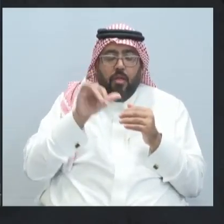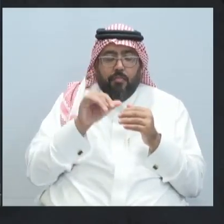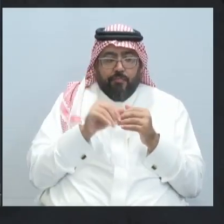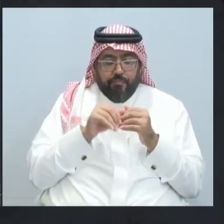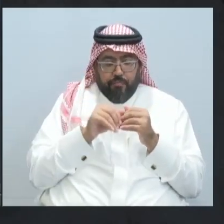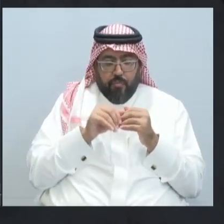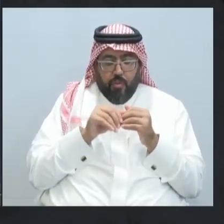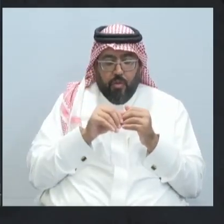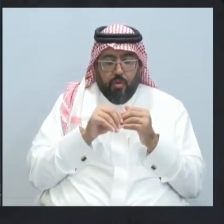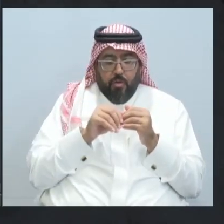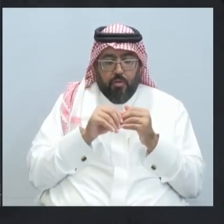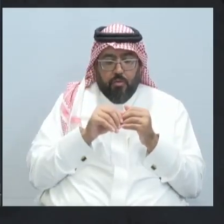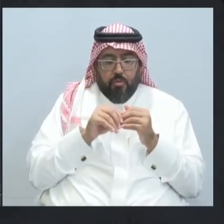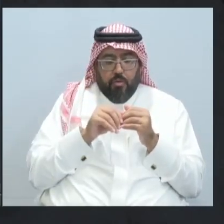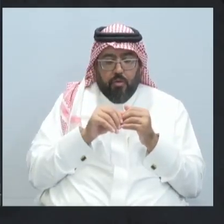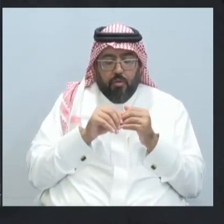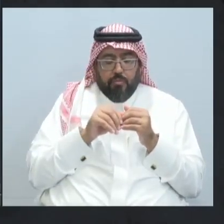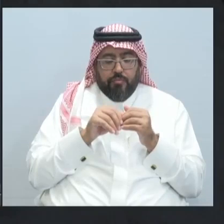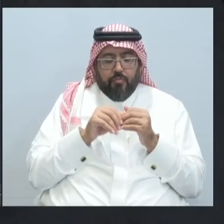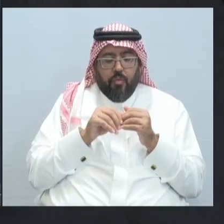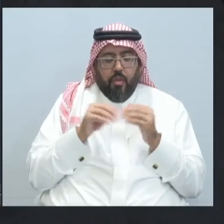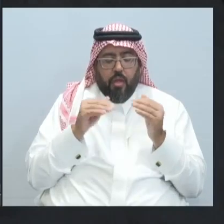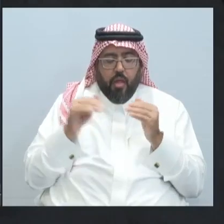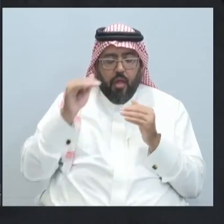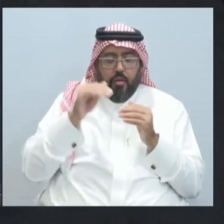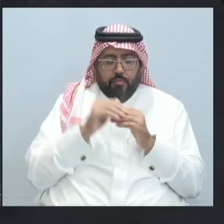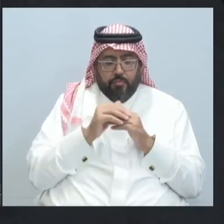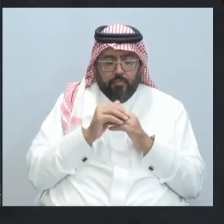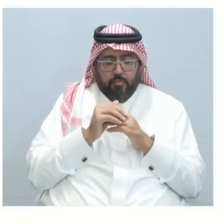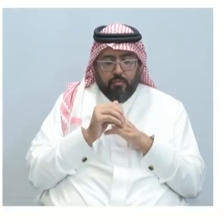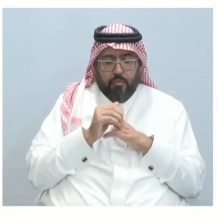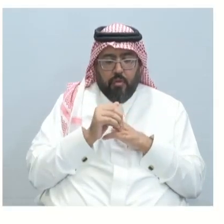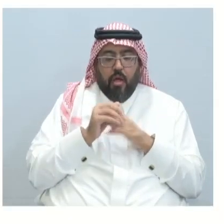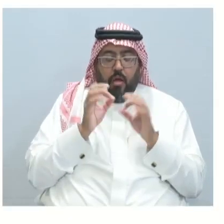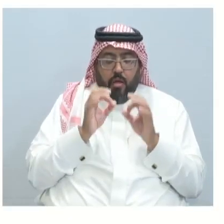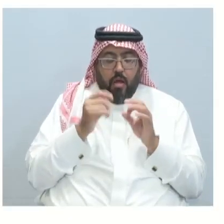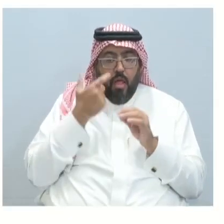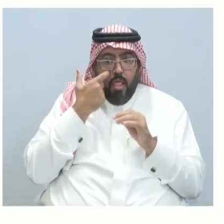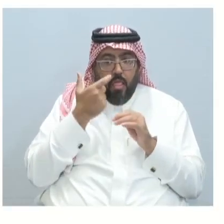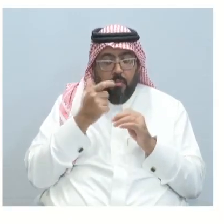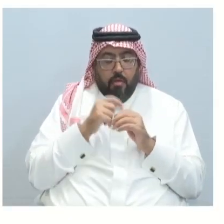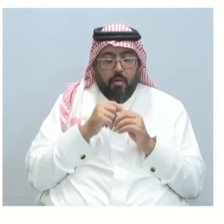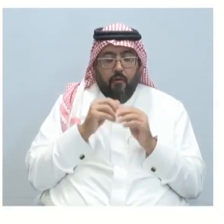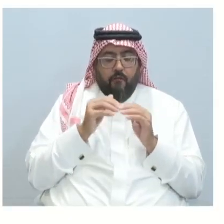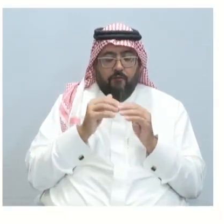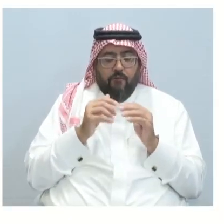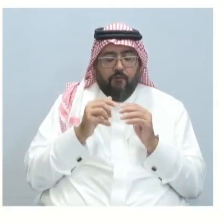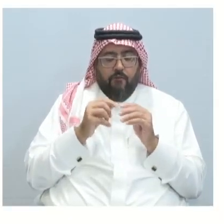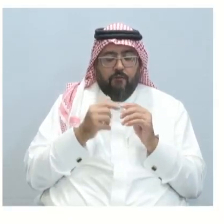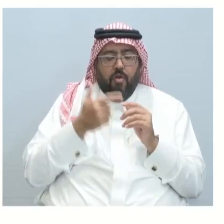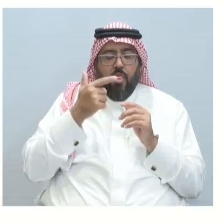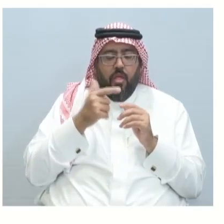ربك الا تعبدوا الا اياه وبال والدين احسانا فلهذا ننتبه لهذا الفضل